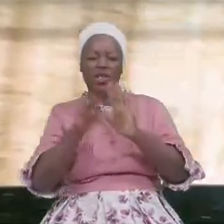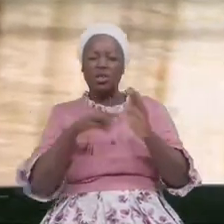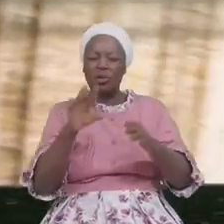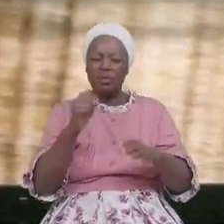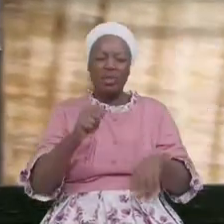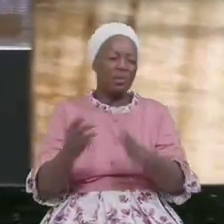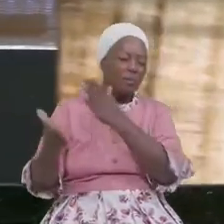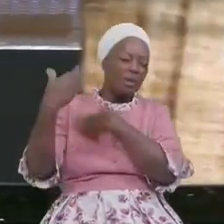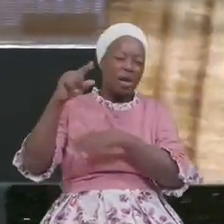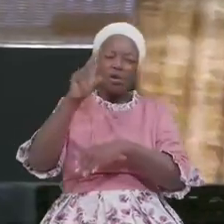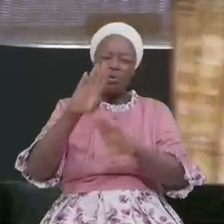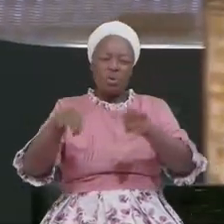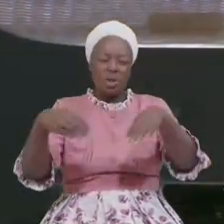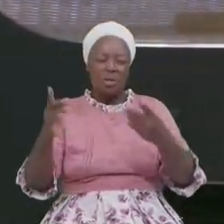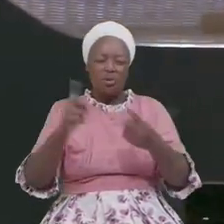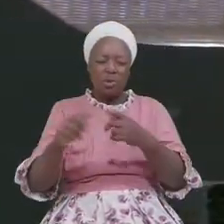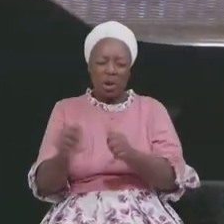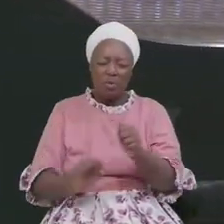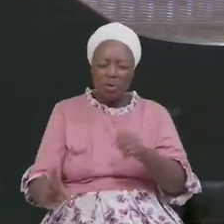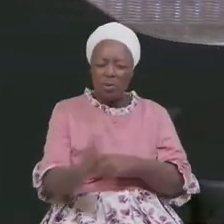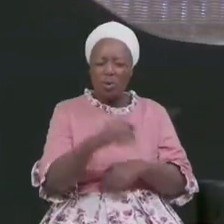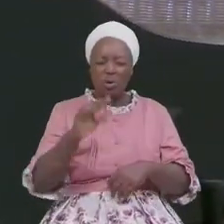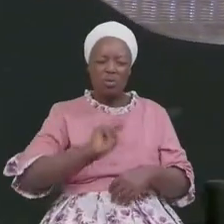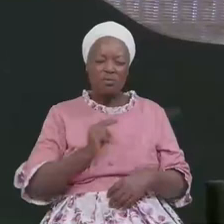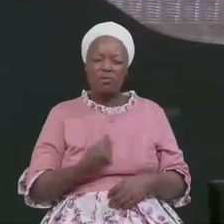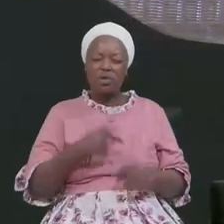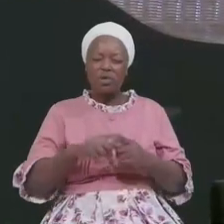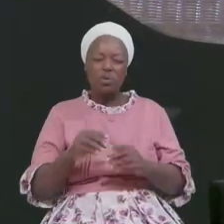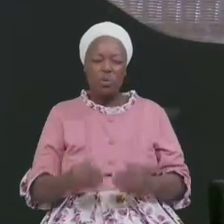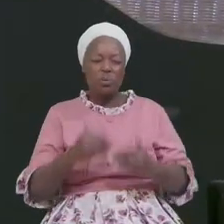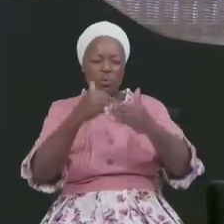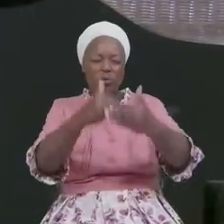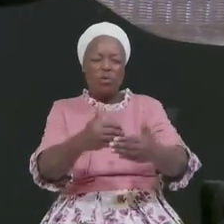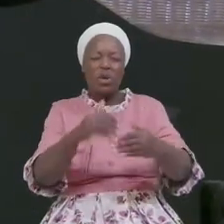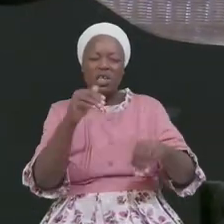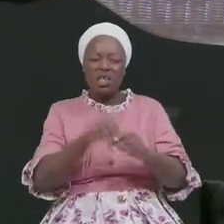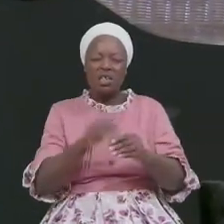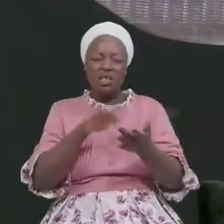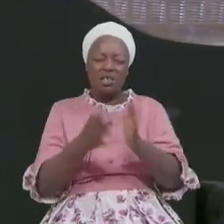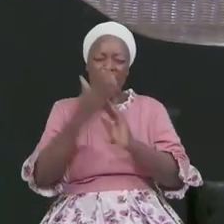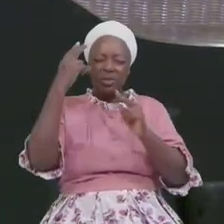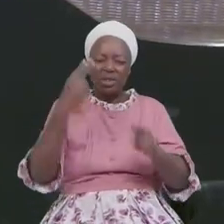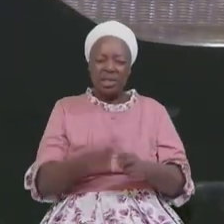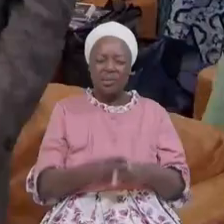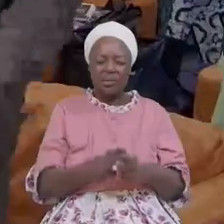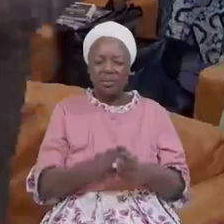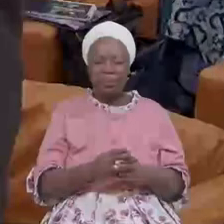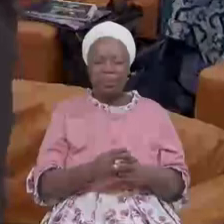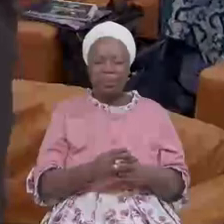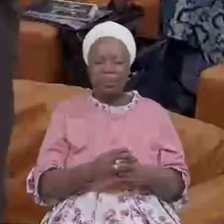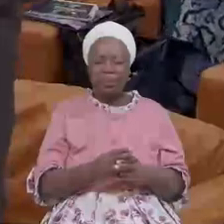tu l'accordes à chacun pour avancer au nom de Jésus.